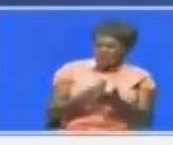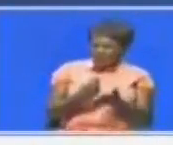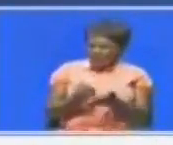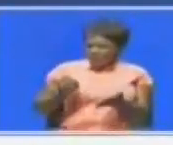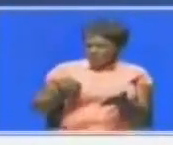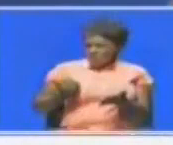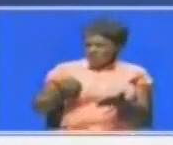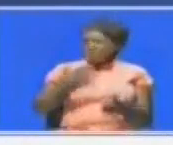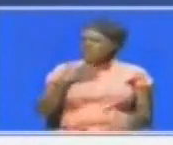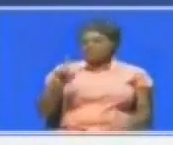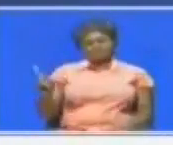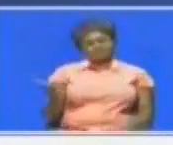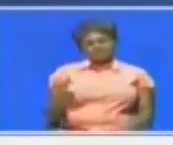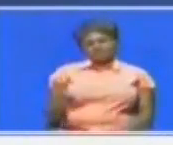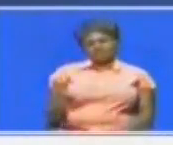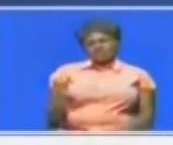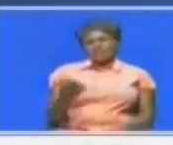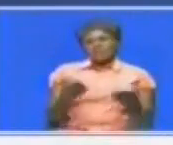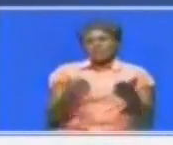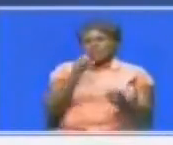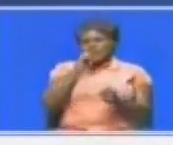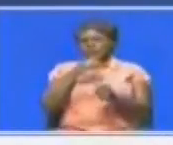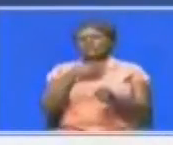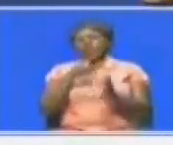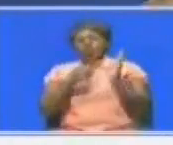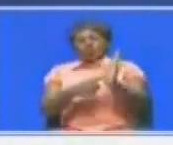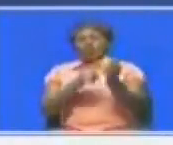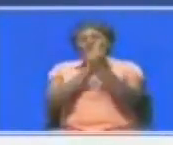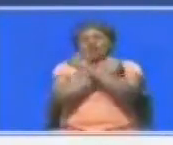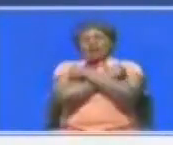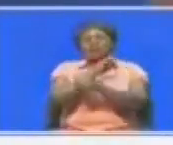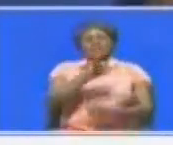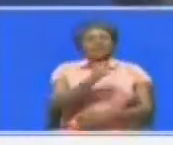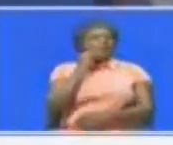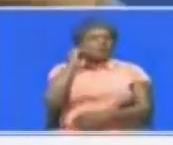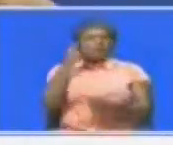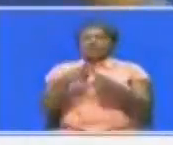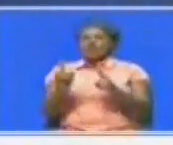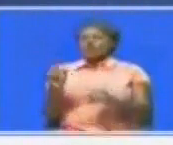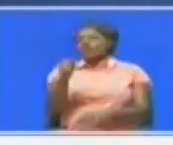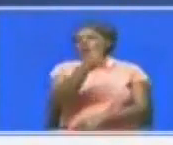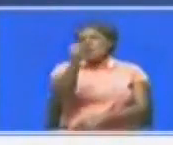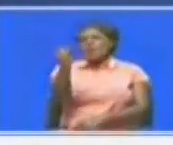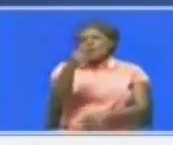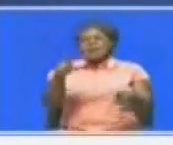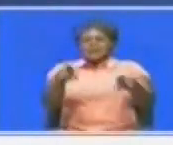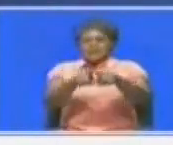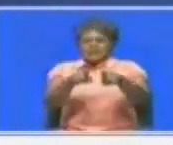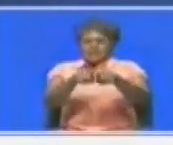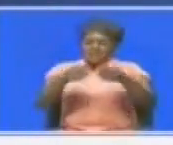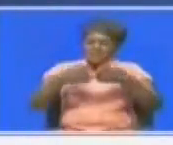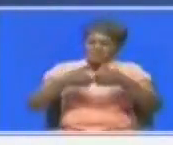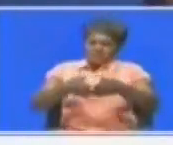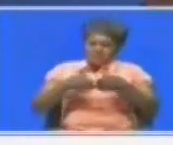mwanamke anahitaji. Hazina unataka ile assurance, uone mtu anakupenda ametulia pale nyumbani, lakini sio kuzunguka. Tena tendo la